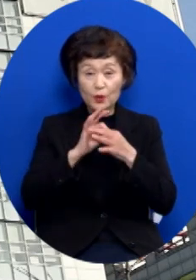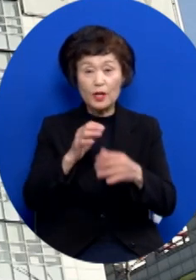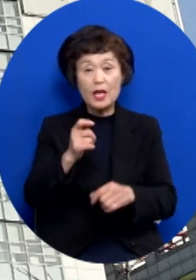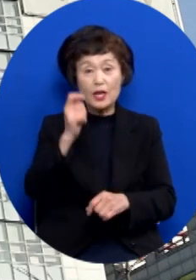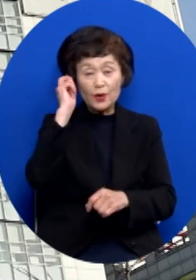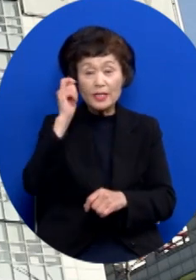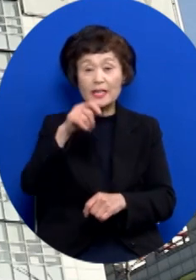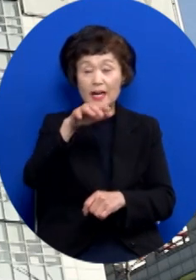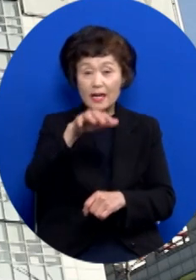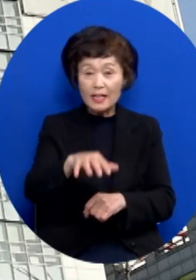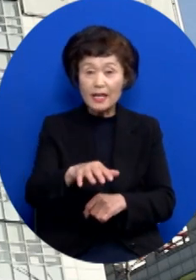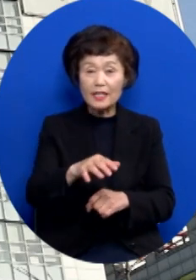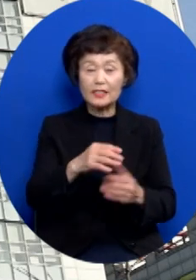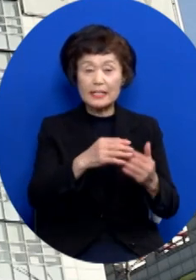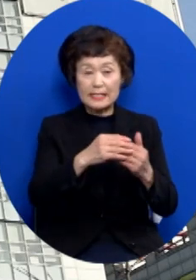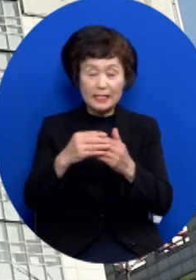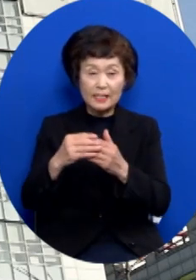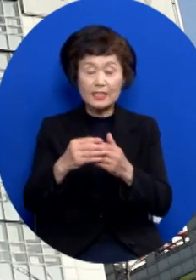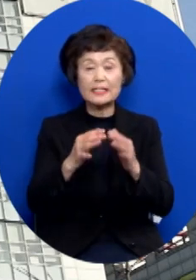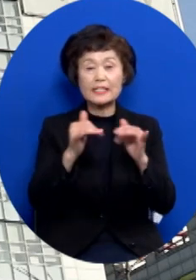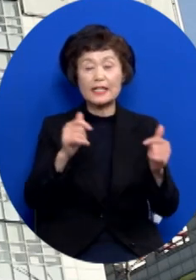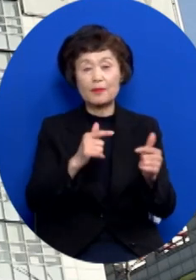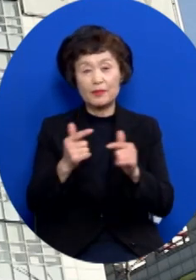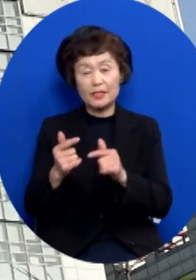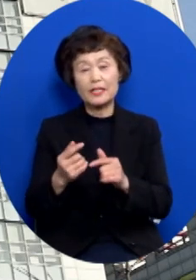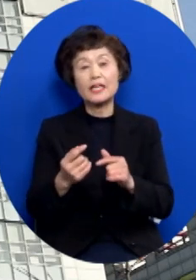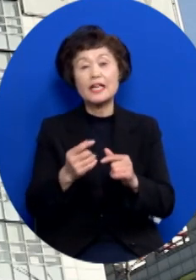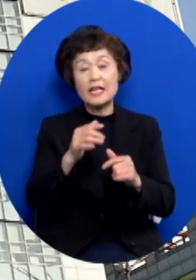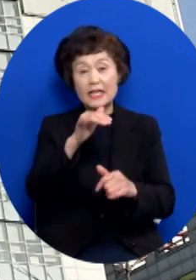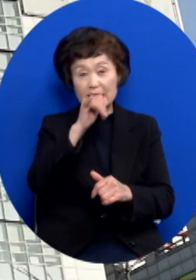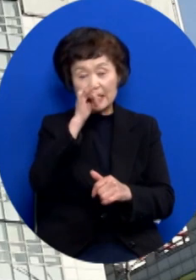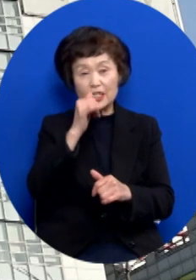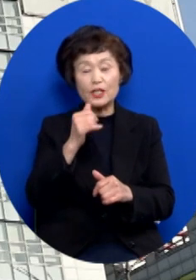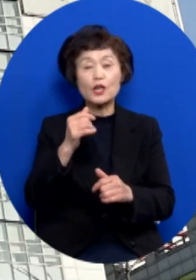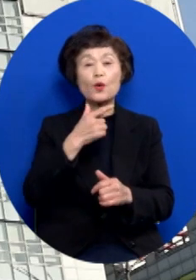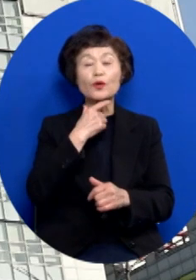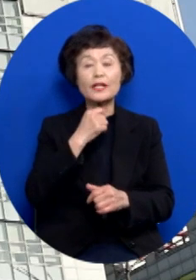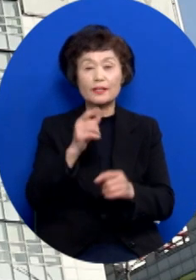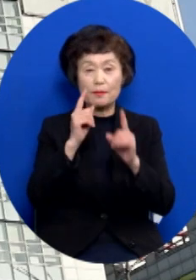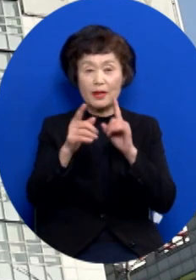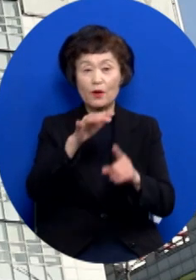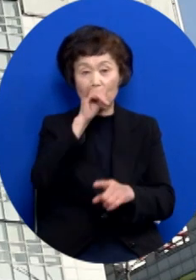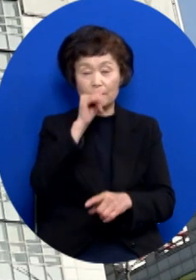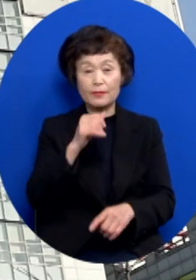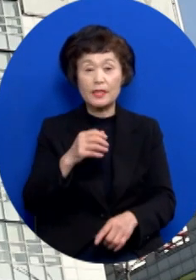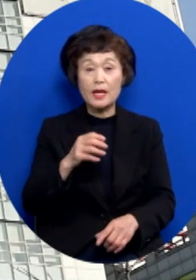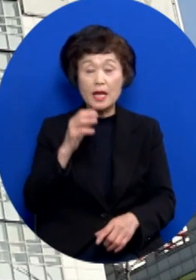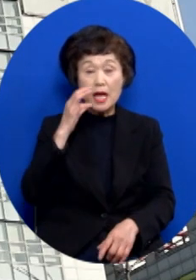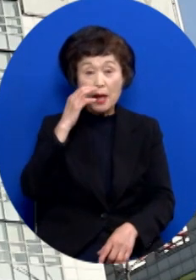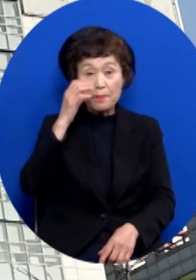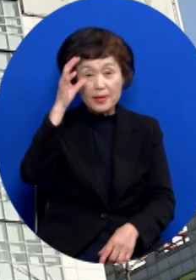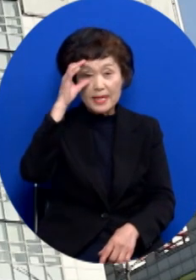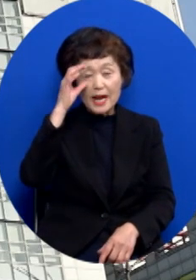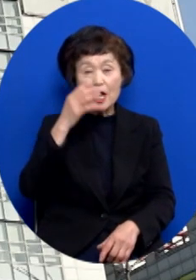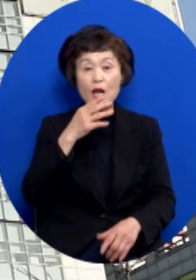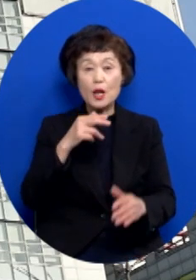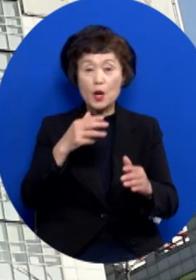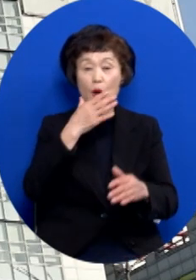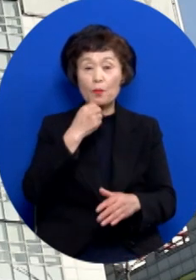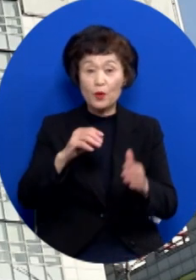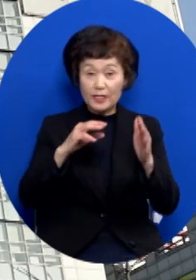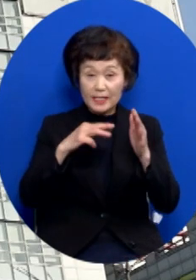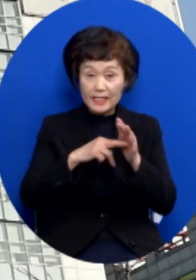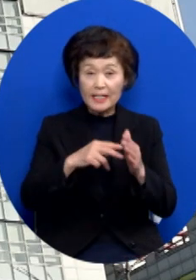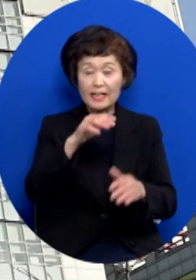유망한 스타트업 기업을 이끄는 인재가 나오길 소망한다고 전했습니다. 미랄 복지재단 구딜 스토어가 튀르키예 지진